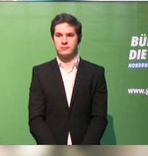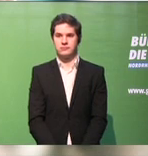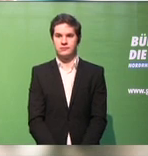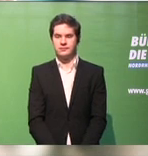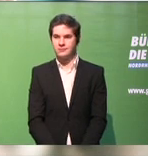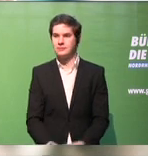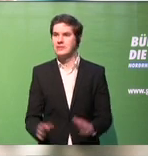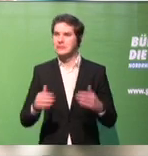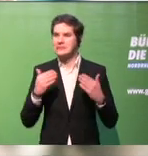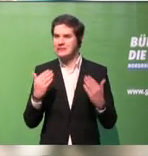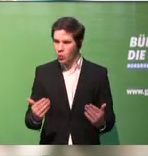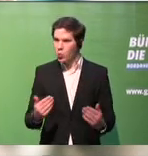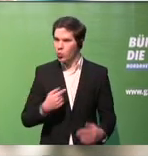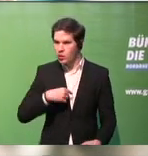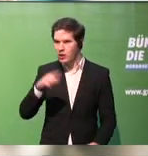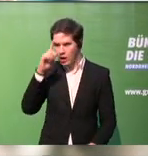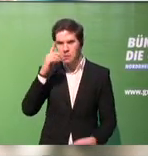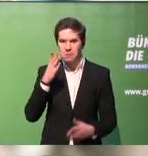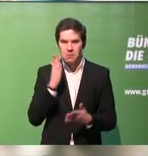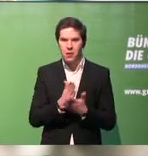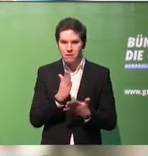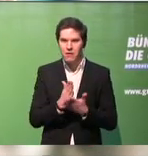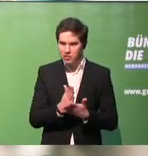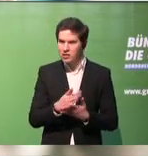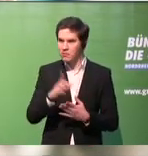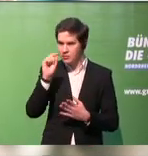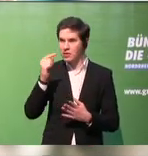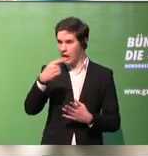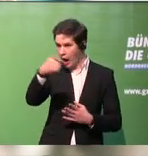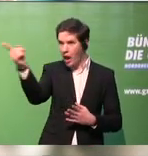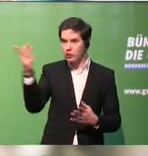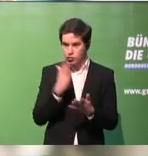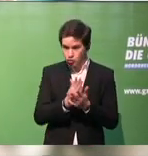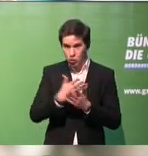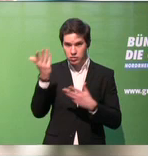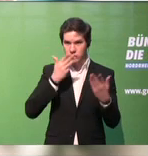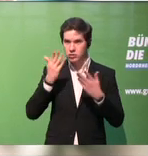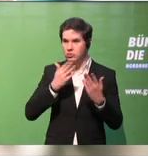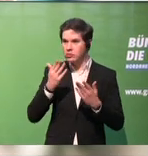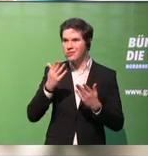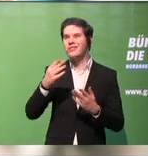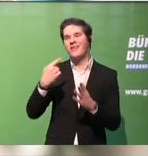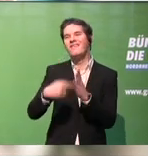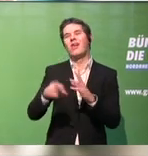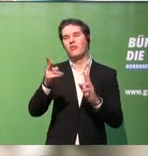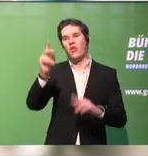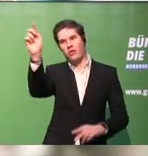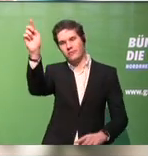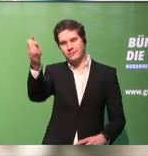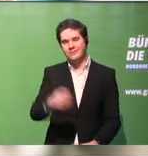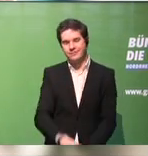Ich glaube, wir sind soweit fertig. Konntet ihr alle? Noch nicht ganz.